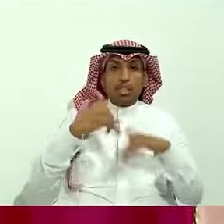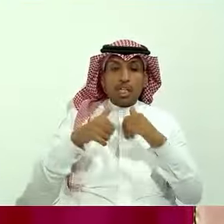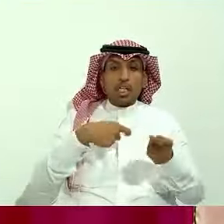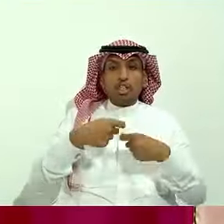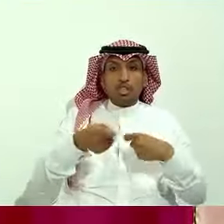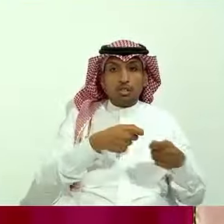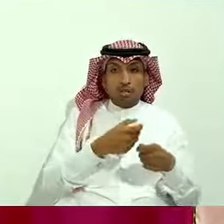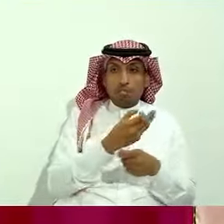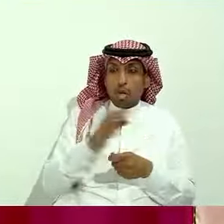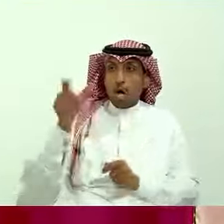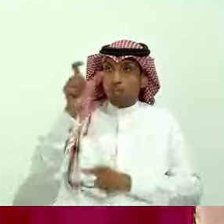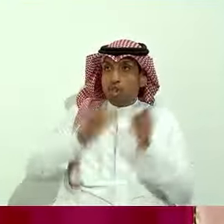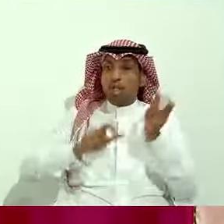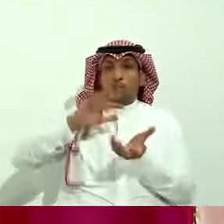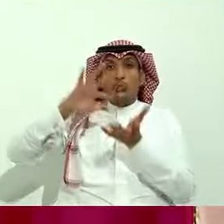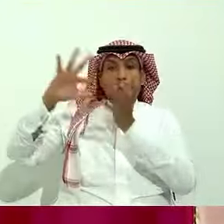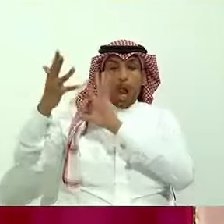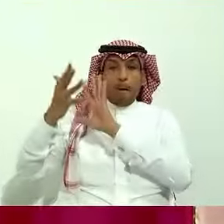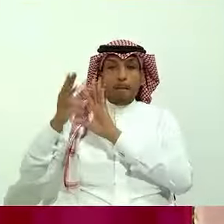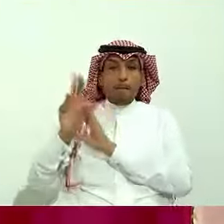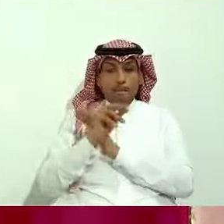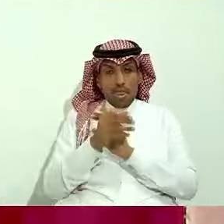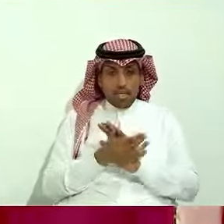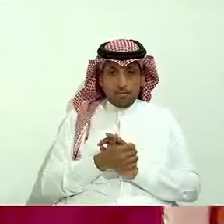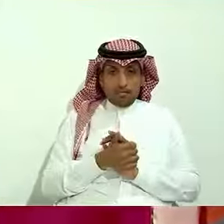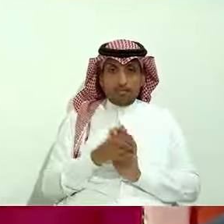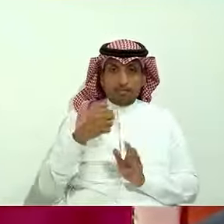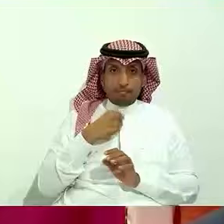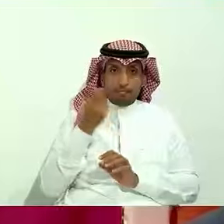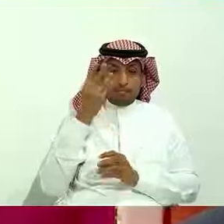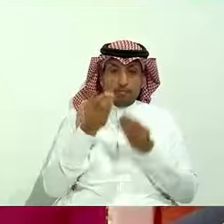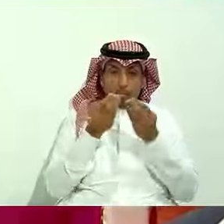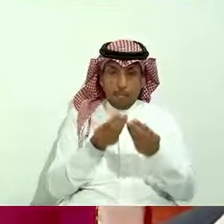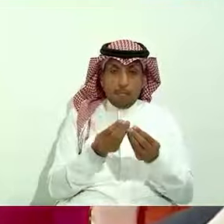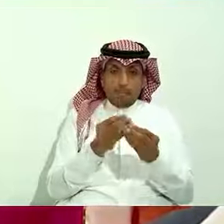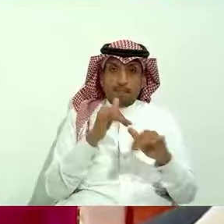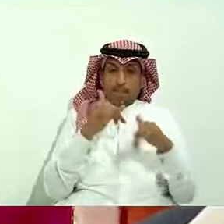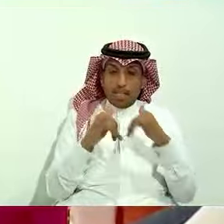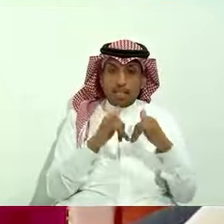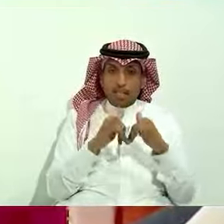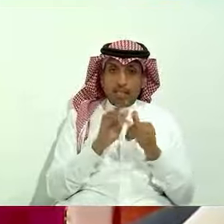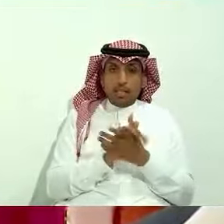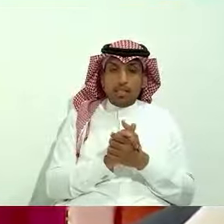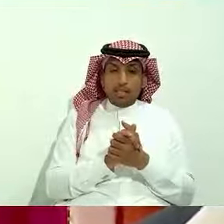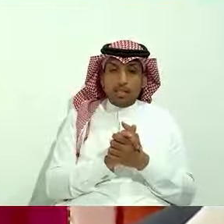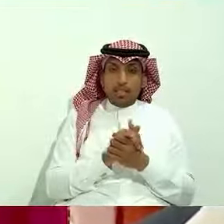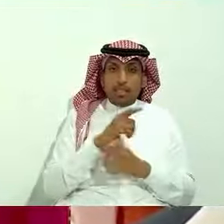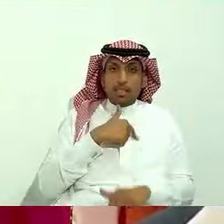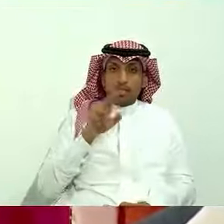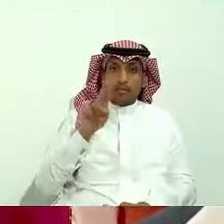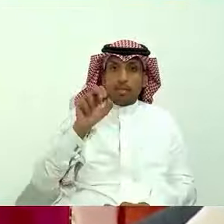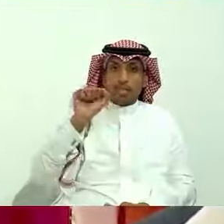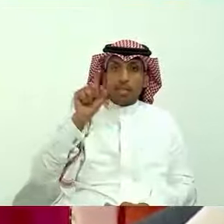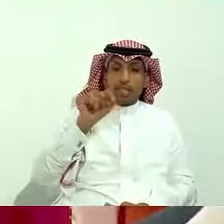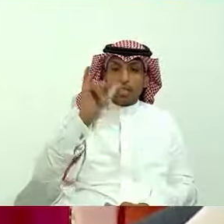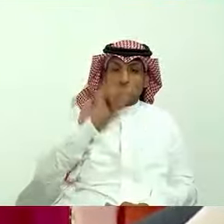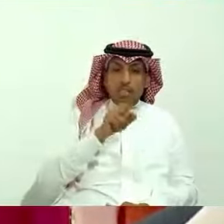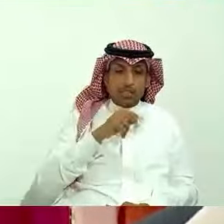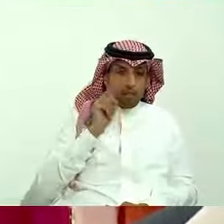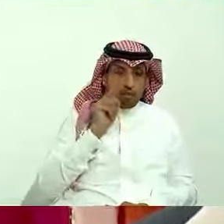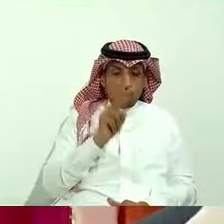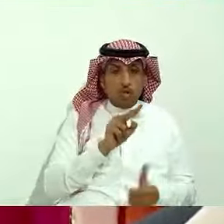lot of influences from all over the world. For example, I give an example of the tie-dye technique, التصرير. When I looked into it, the nila